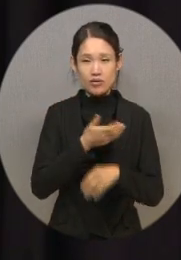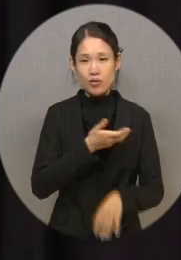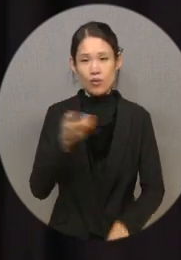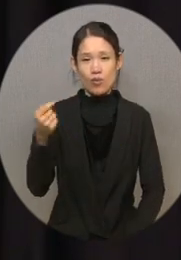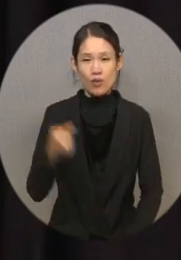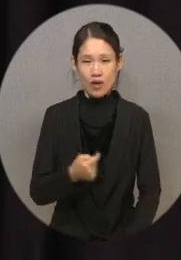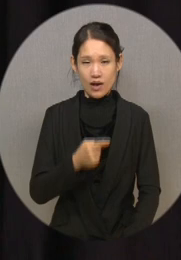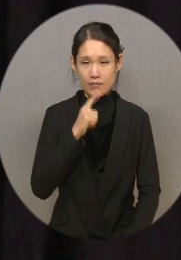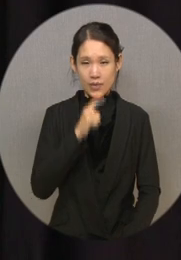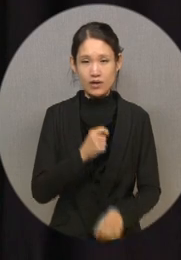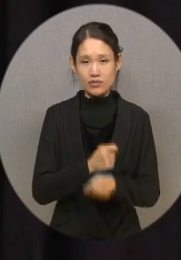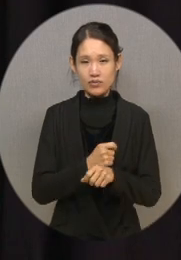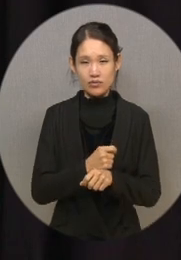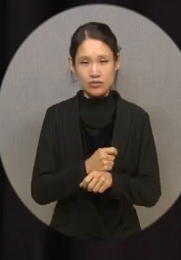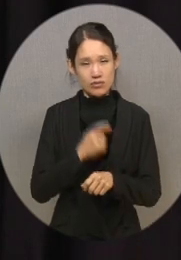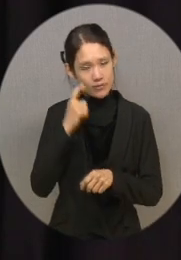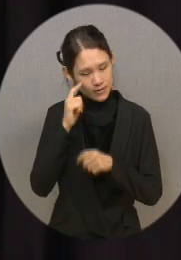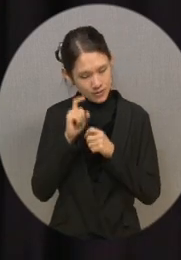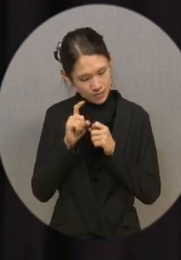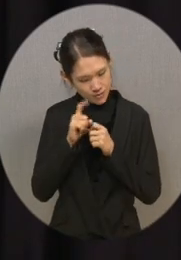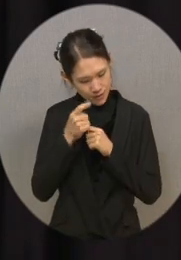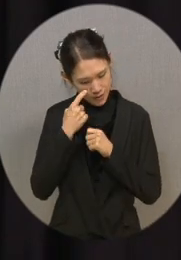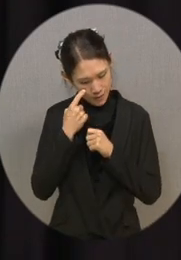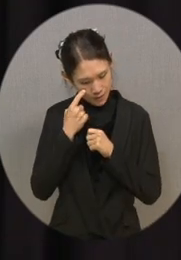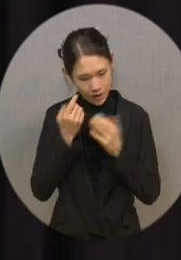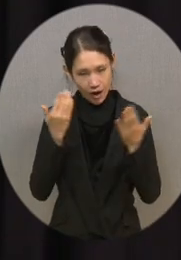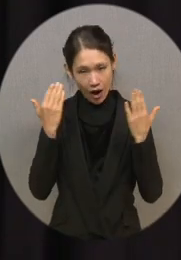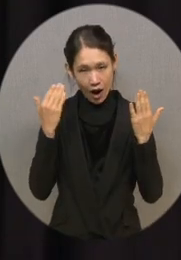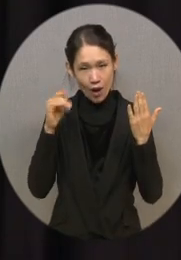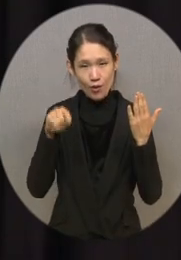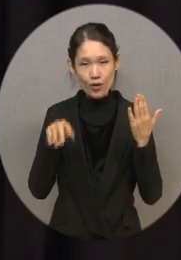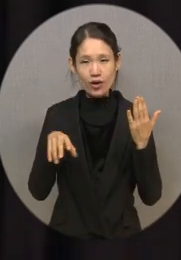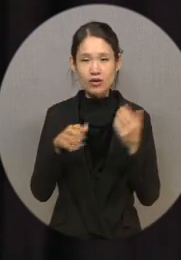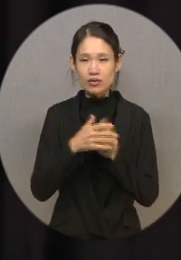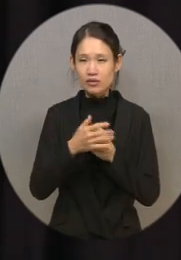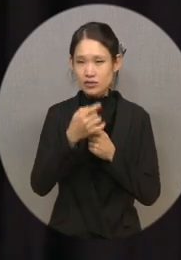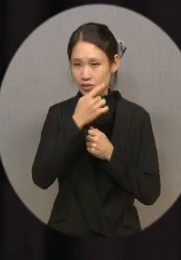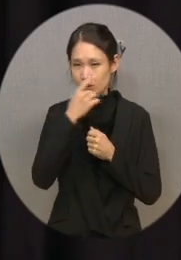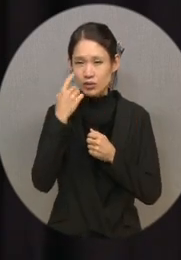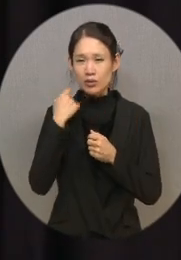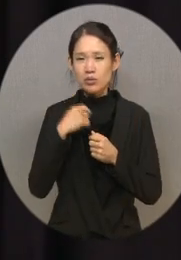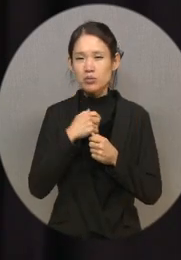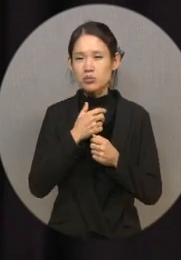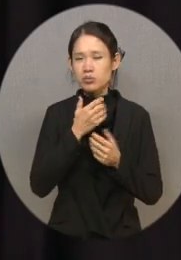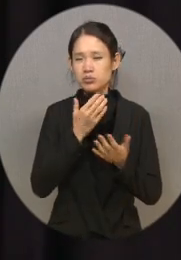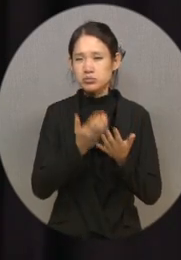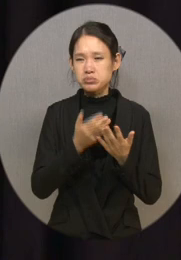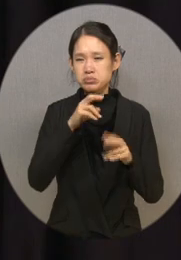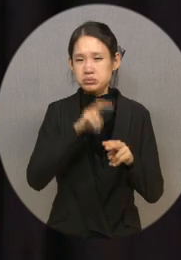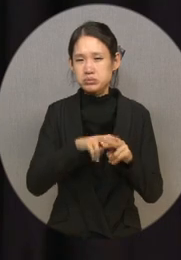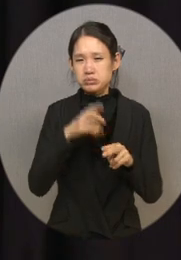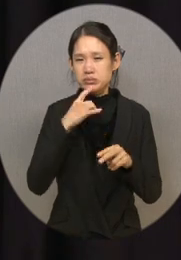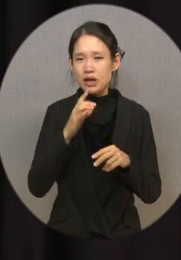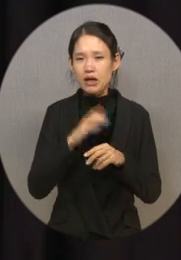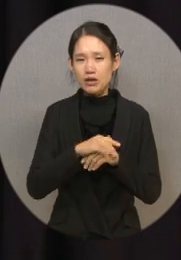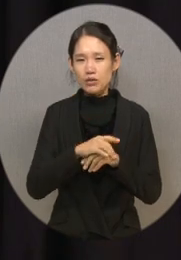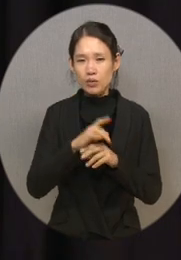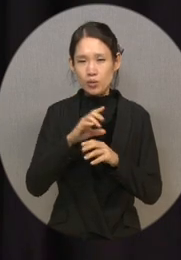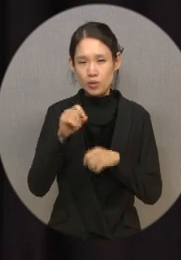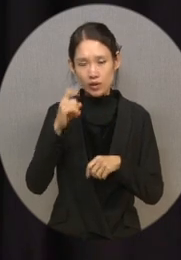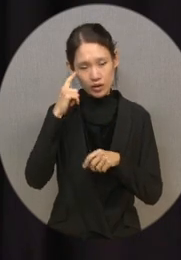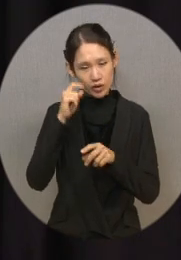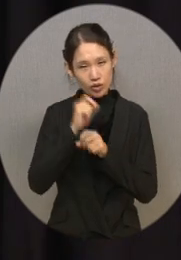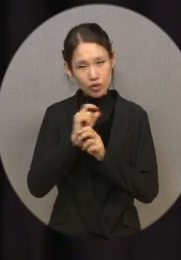옮겨오라고 해가지고 가만히 있어 보니까 학교에서 너무 학교 보직만 하면 안 돼가지고 좀 오히려 좀 연구 생활도